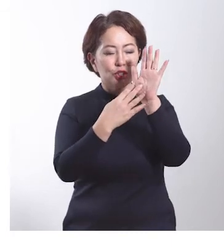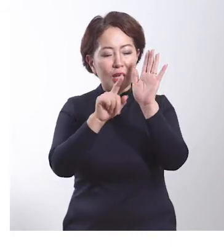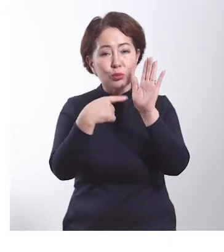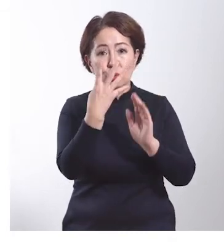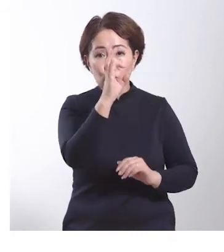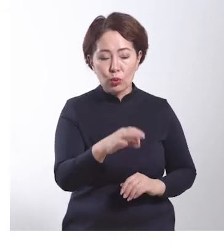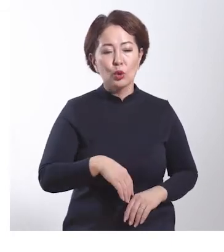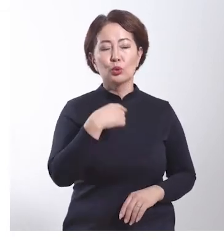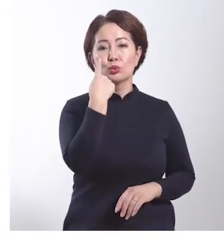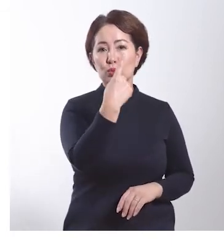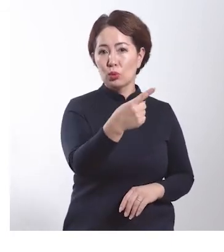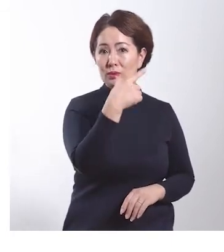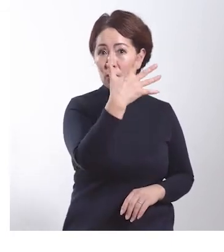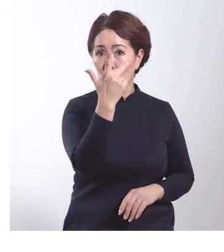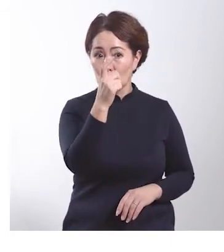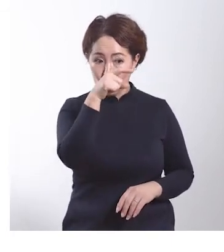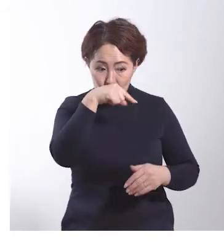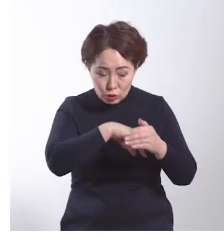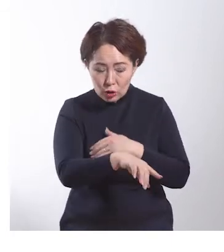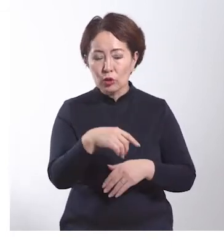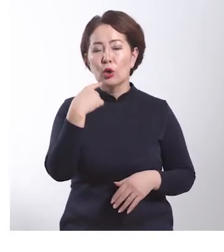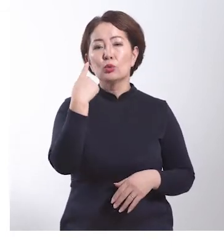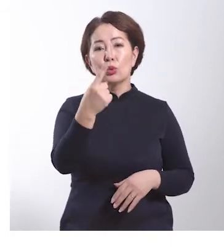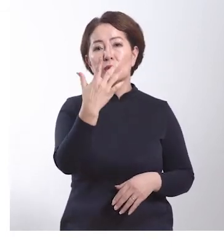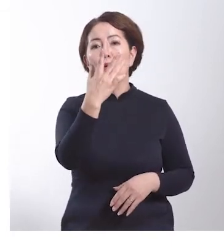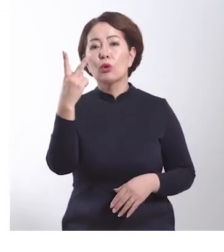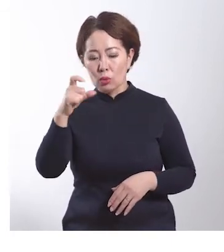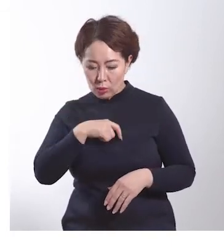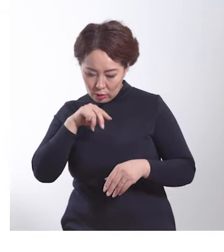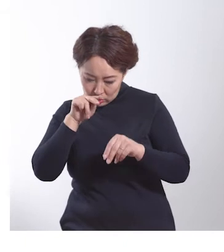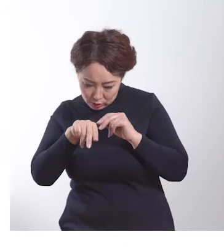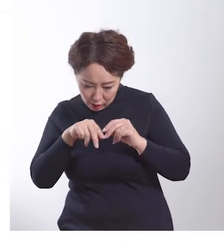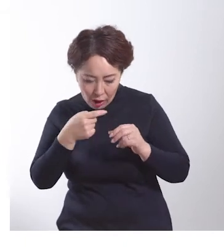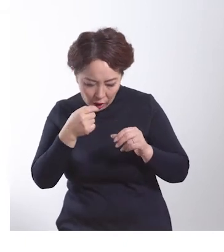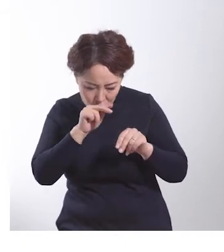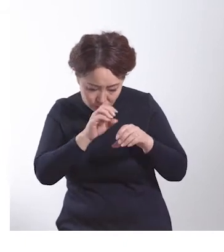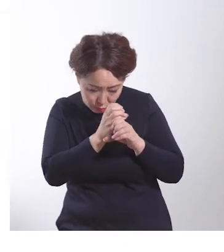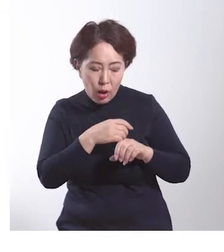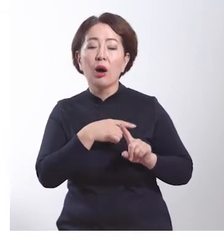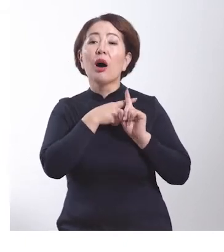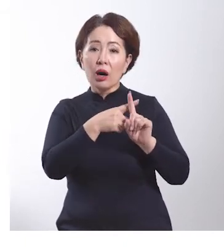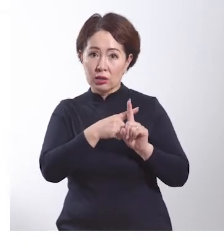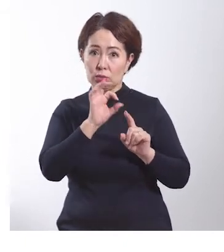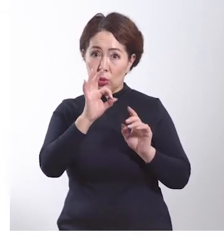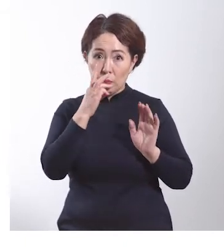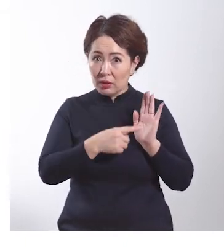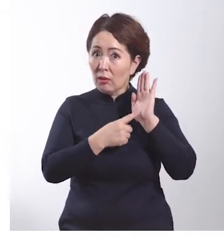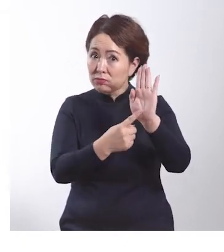99.4% нь 153 хүнээс 152 нь өөрийн хариугаа эерэг гэж зөв мэдээлсэн. Энэ